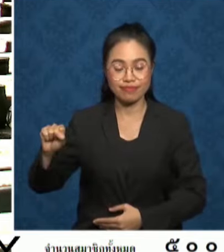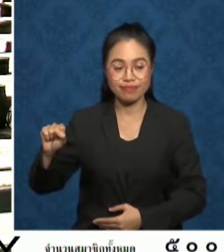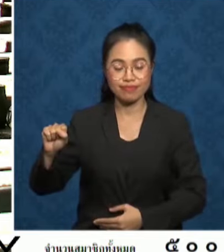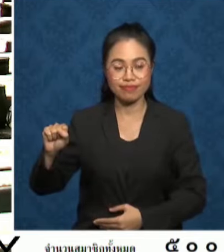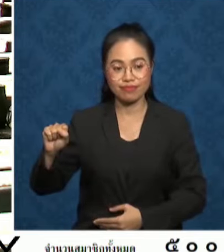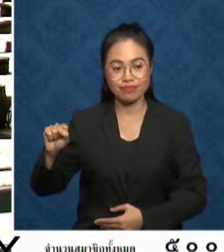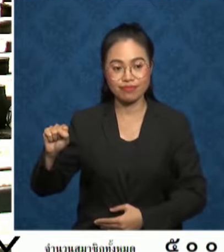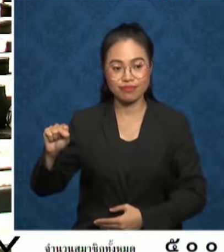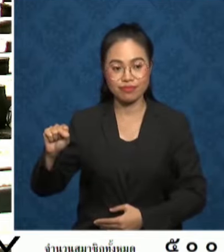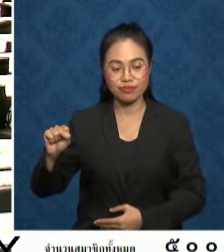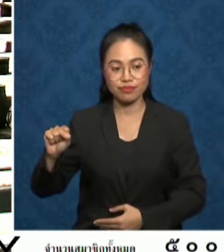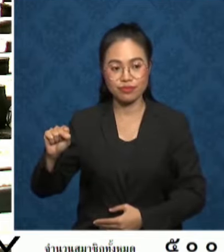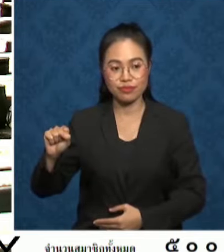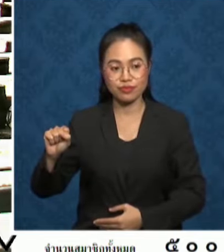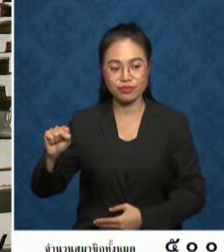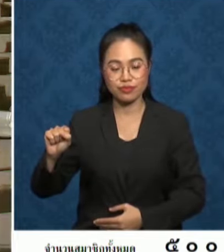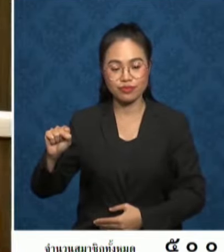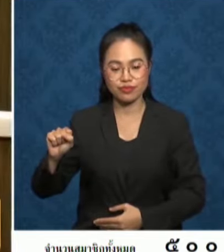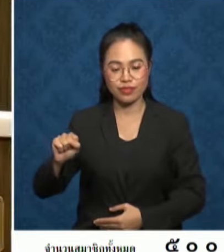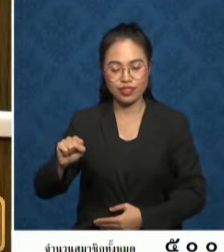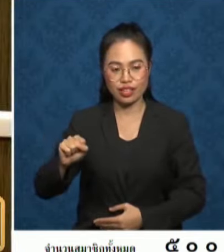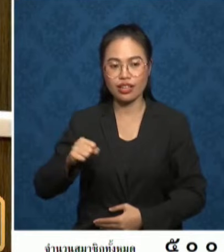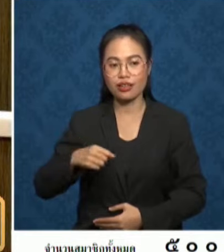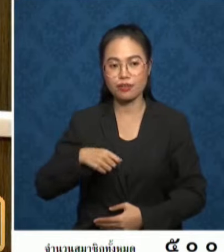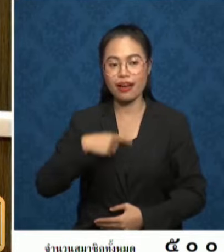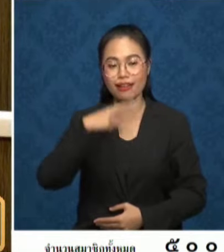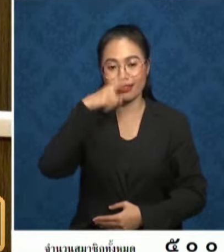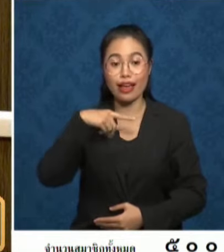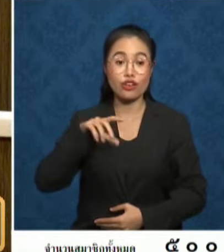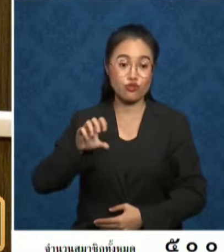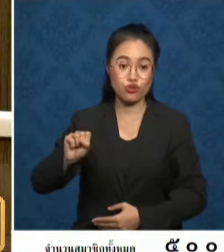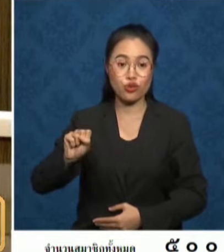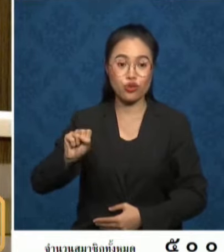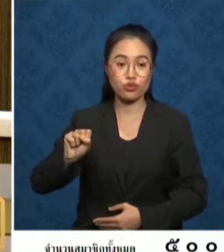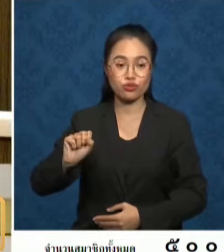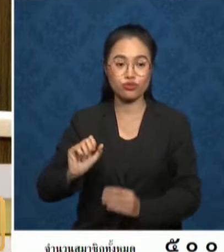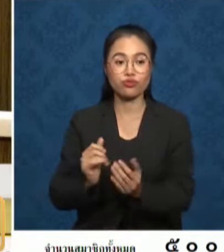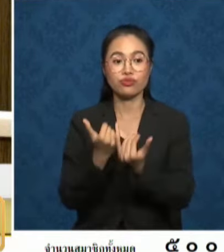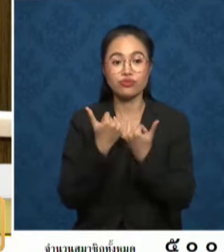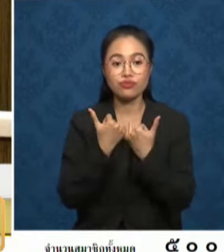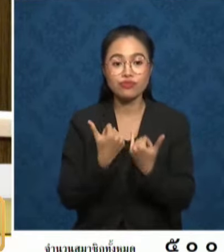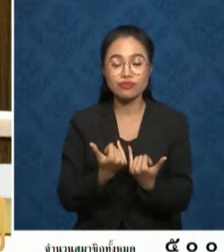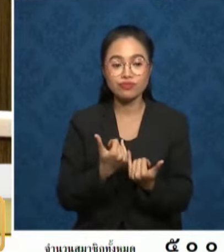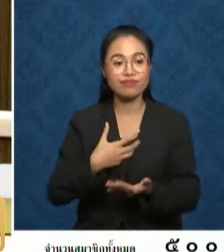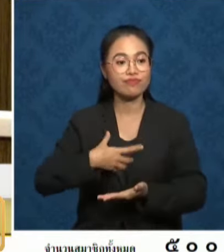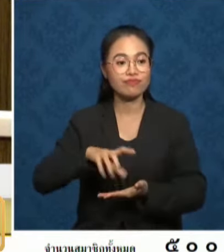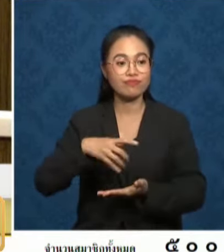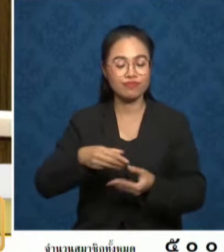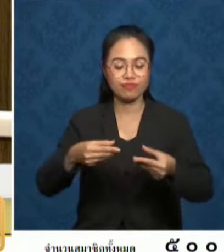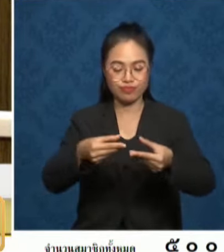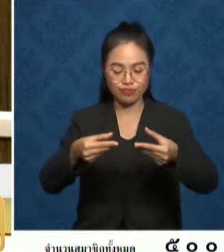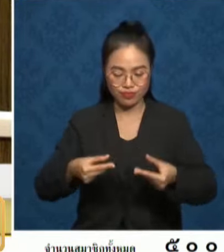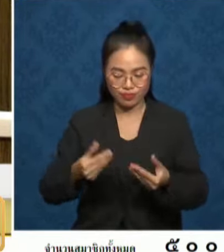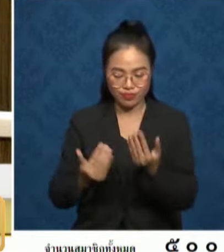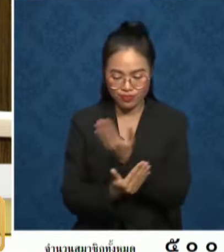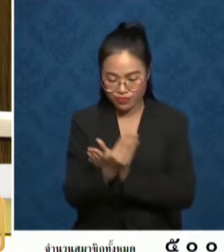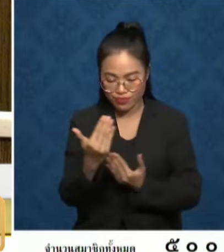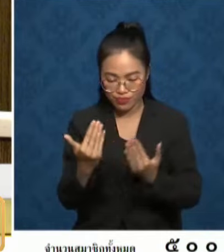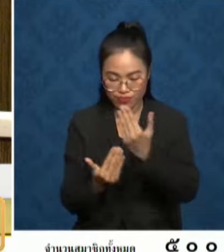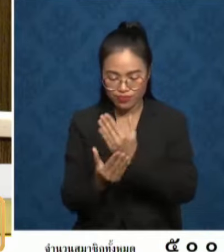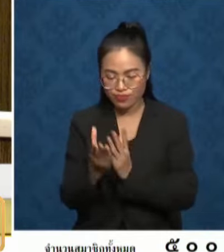รายชื่อพรรครวมไทยสร้างชาติวันนี้ผมขออภิปรายรายงานผลการพิจารณาศึกษาย